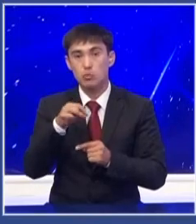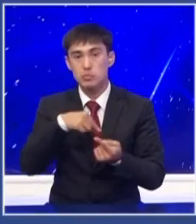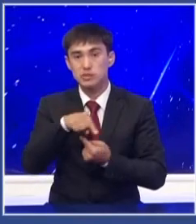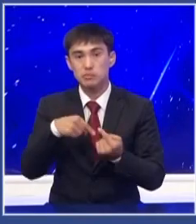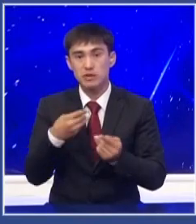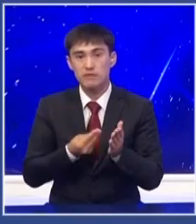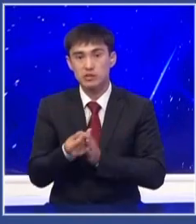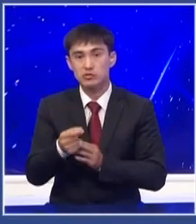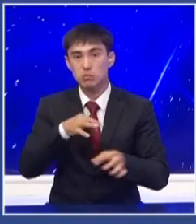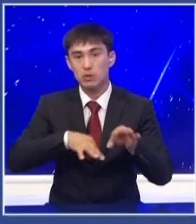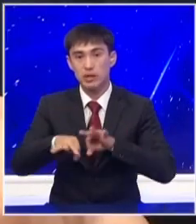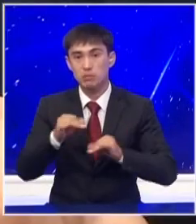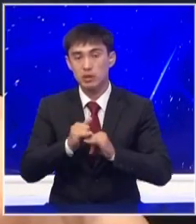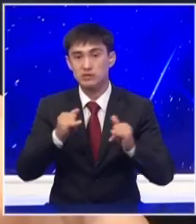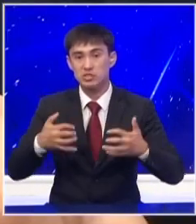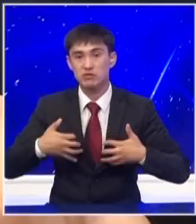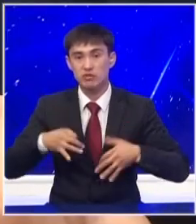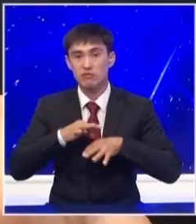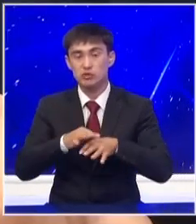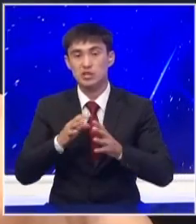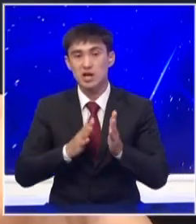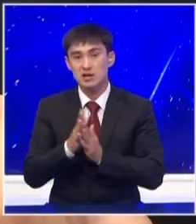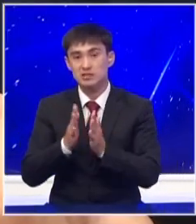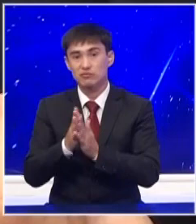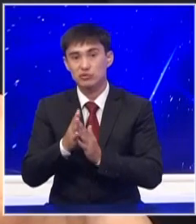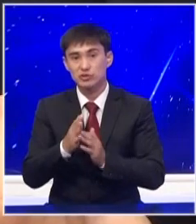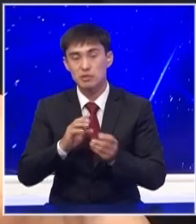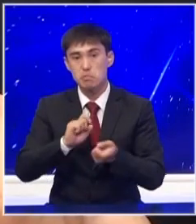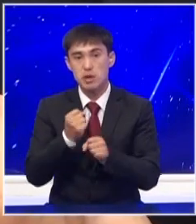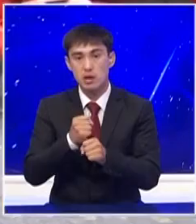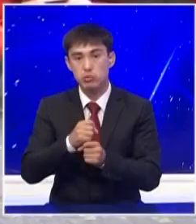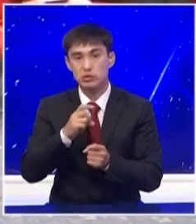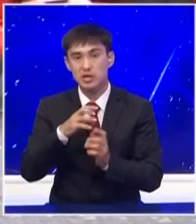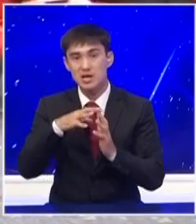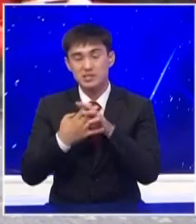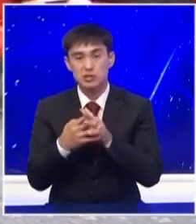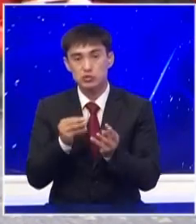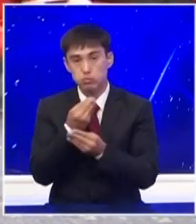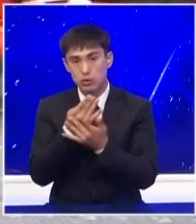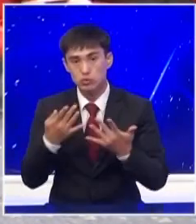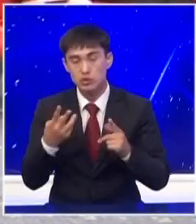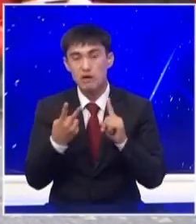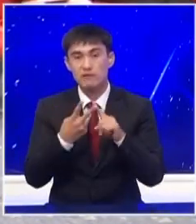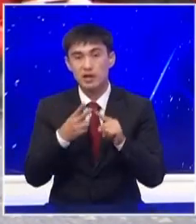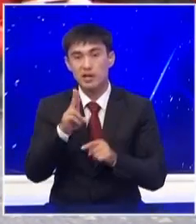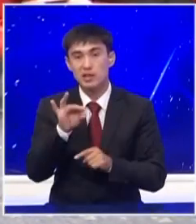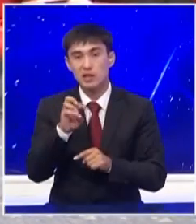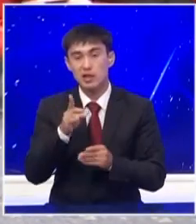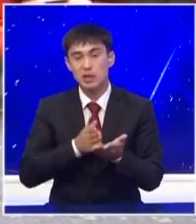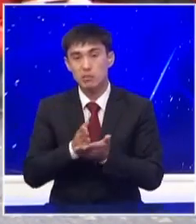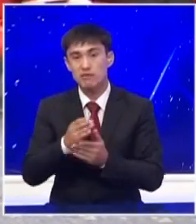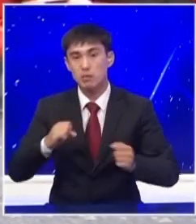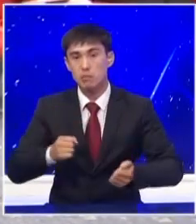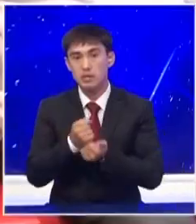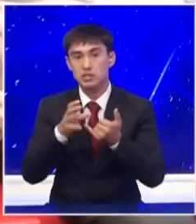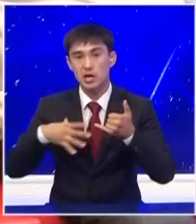ней финансируются проекты по развитию животноводства, растениеводства и переработки сельхозпродукции. Вторая – «Кендала», направленная на